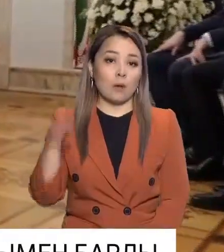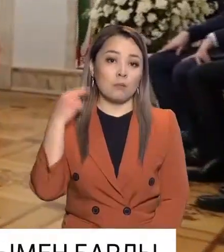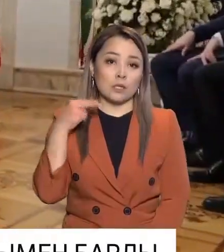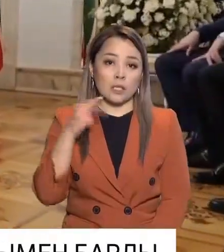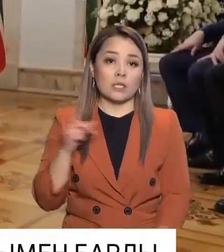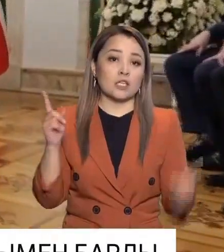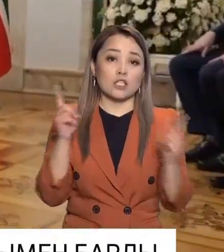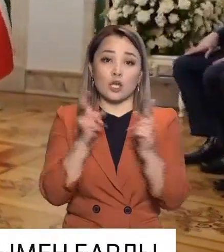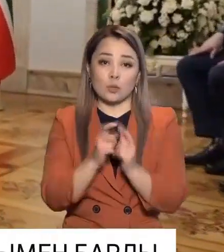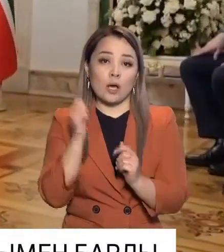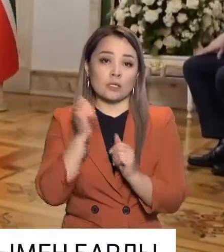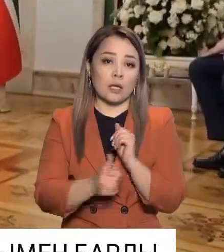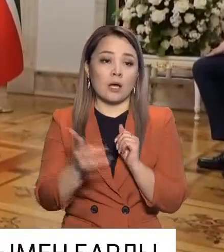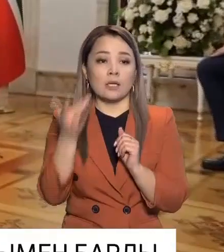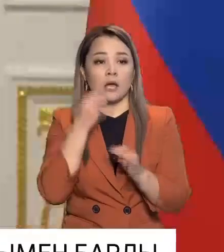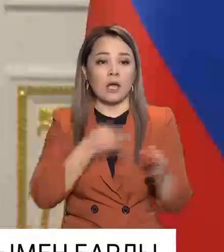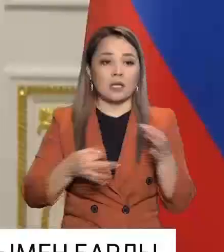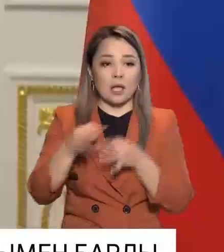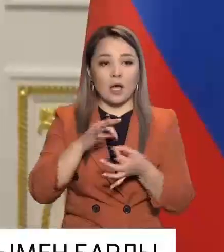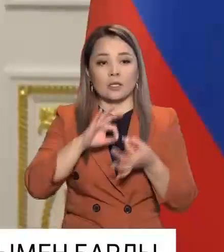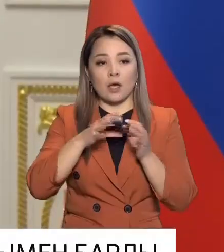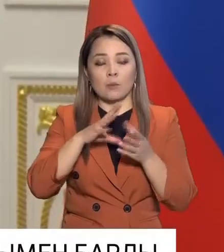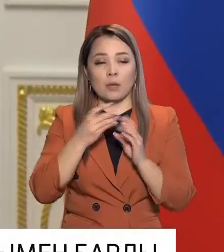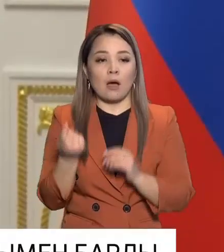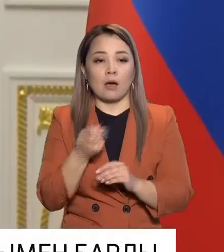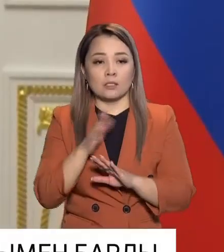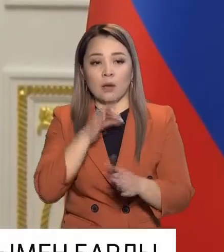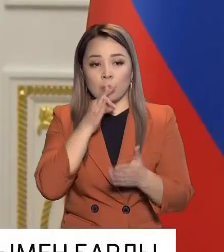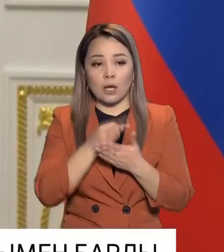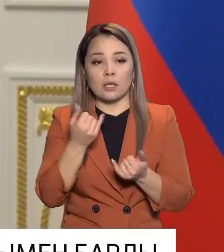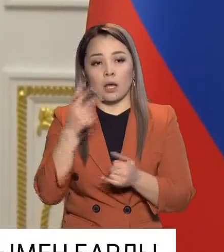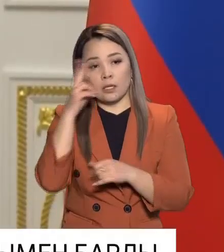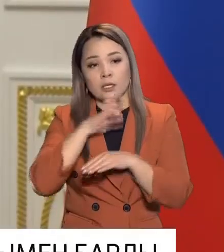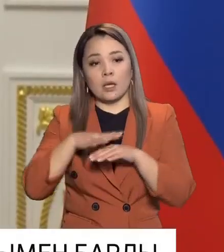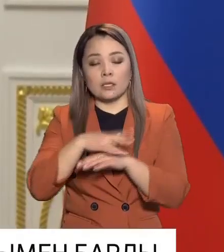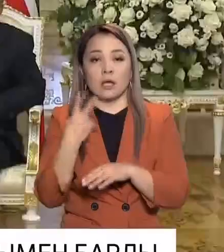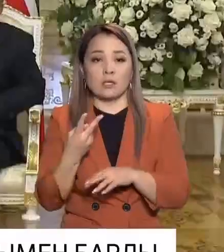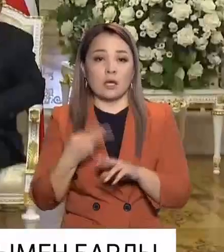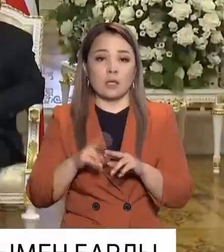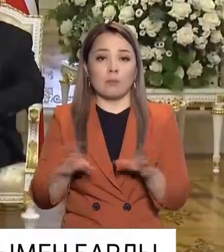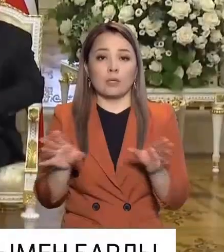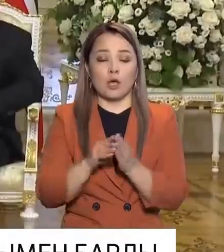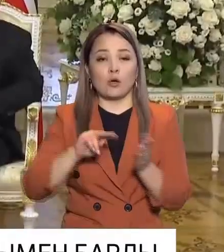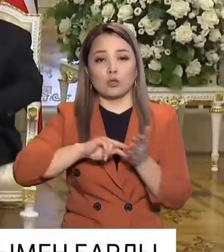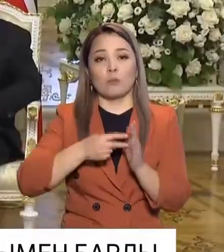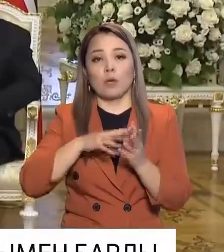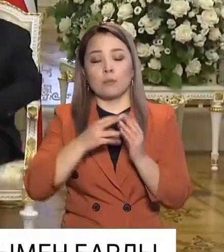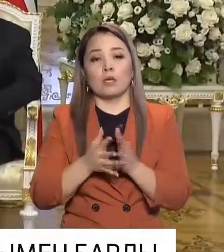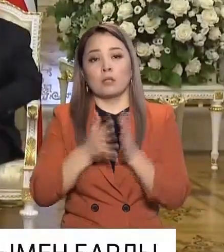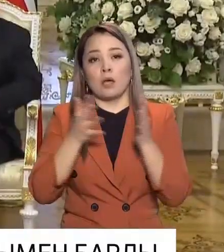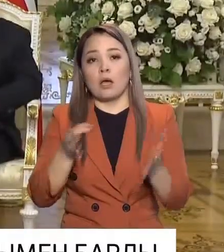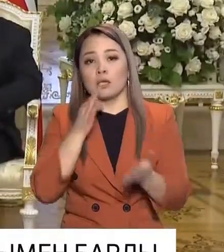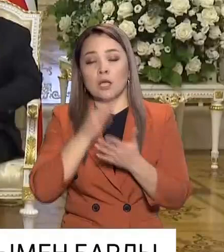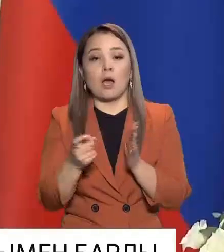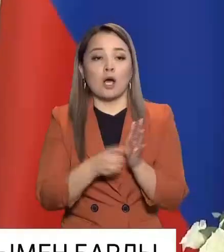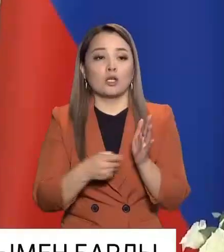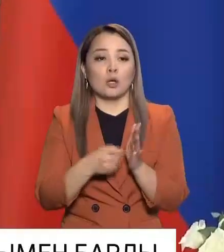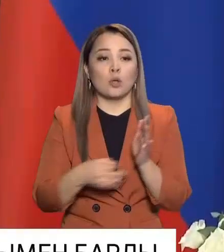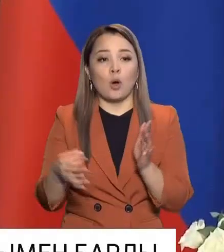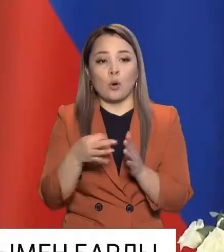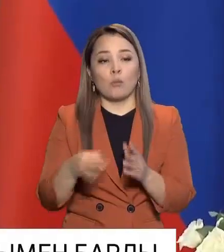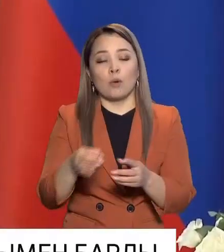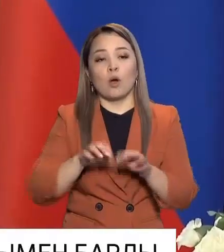Президенттердің кездесулері жиі болғанмен талқылайтын мәселелер аз емес. Қазір екі елдің бірлескен жобалары көбейіп келеді. Мәселен, Қарағанды облысында